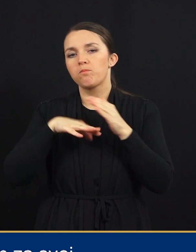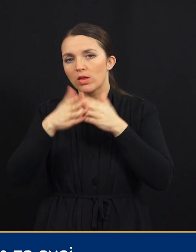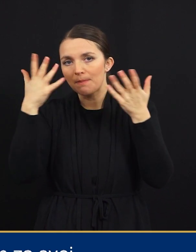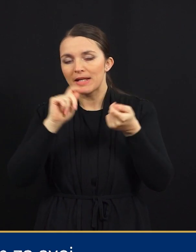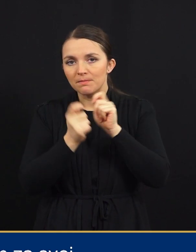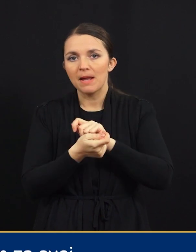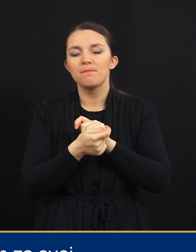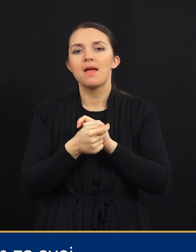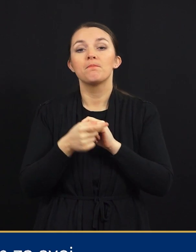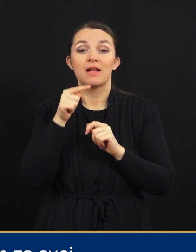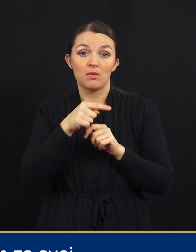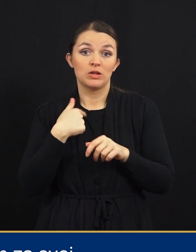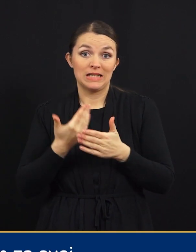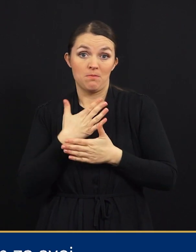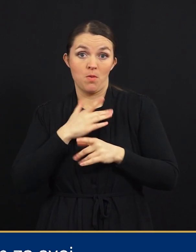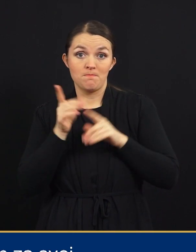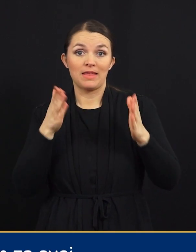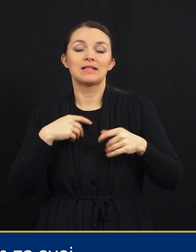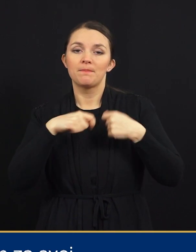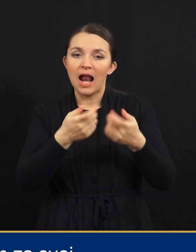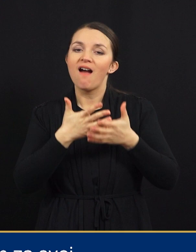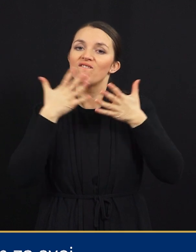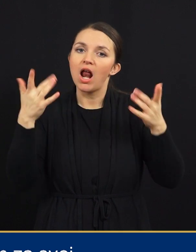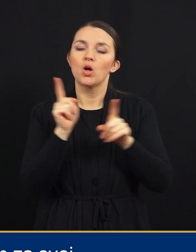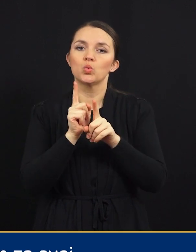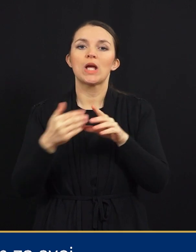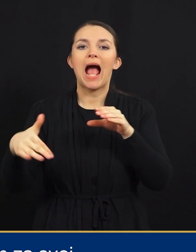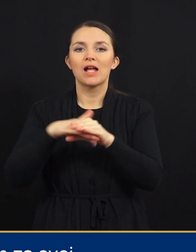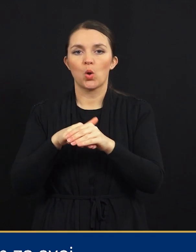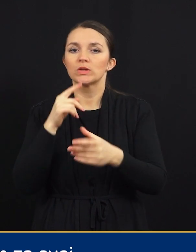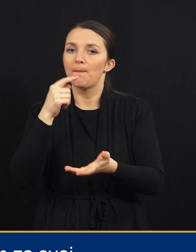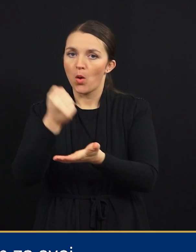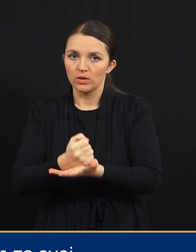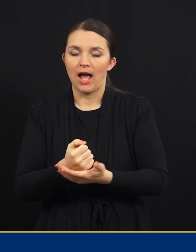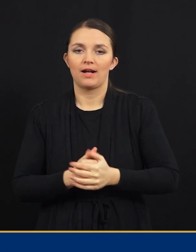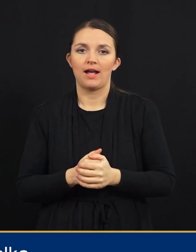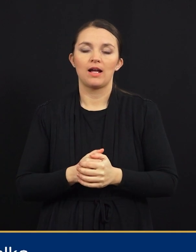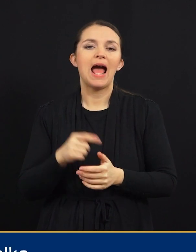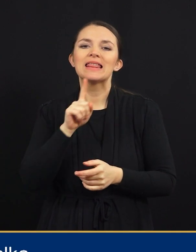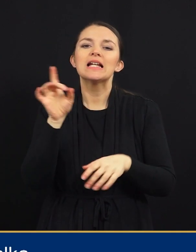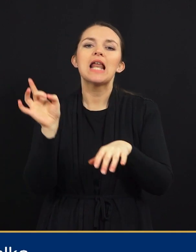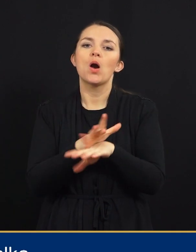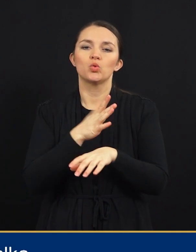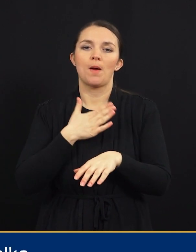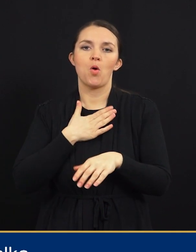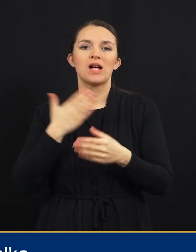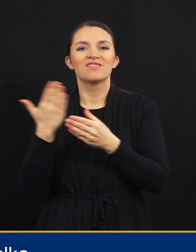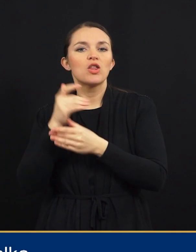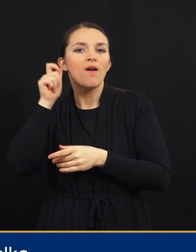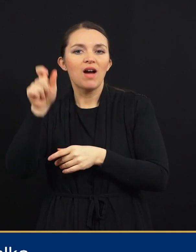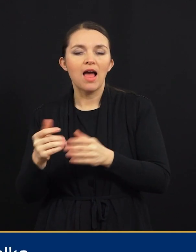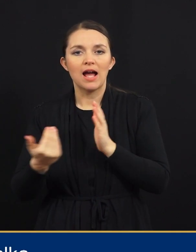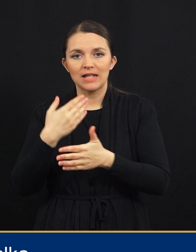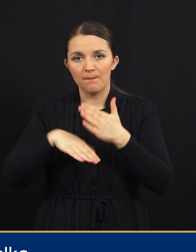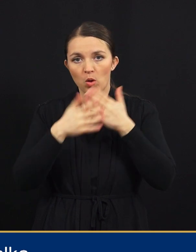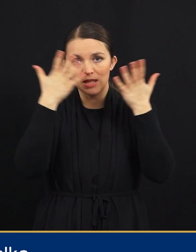podnebne spremembe, čemur sem za svoj mandat dala velik tudi kadrovski poudarek. Ni naključje, da moja svetovalka